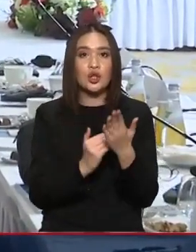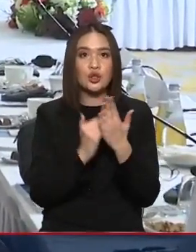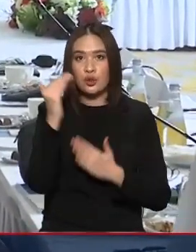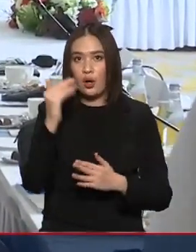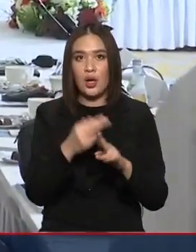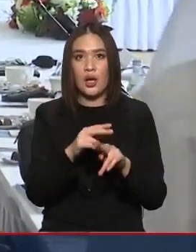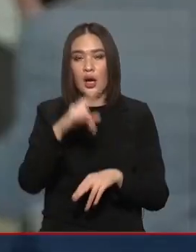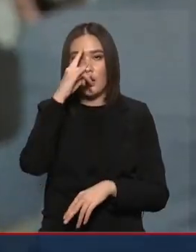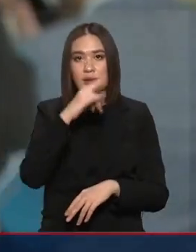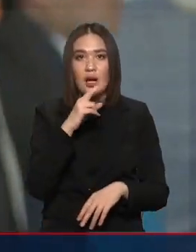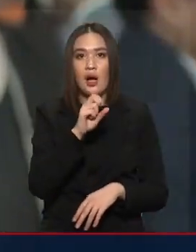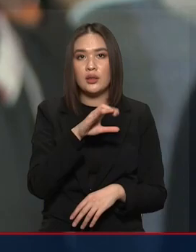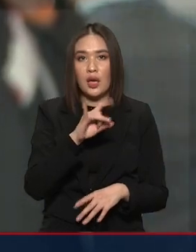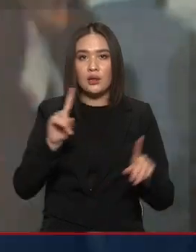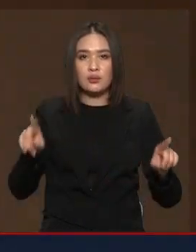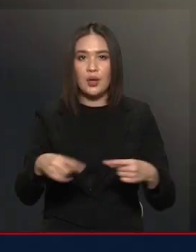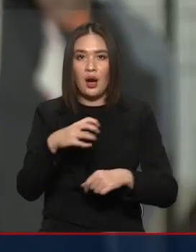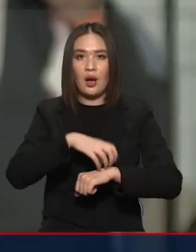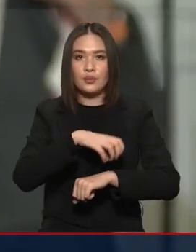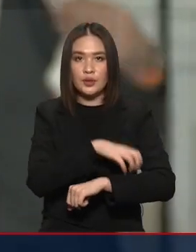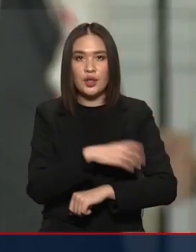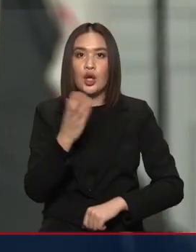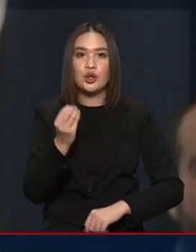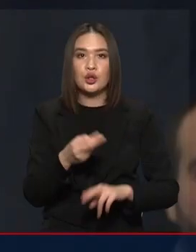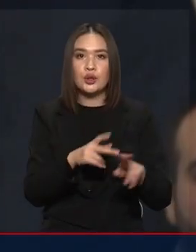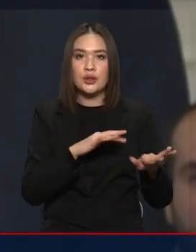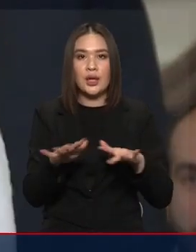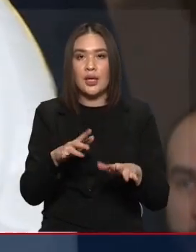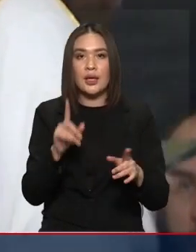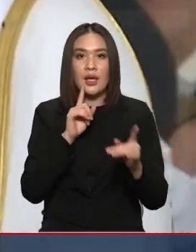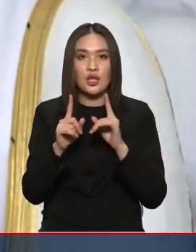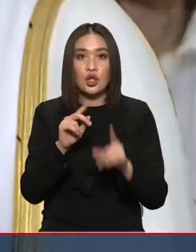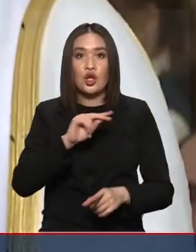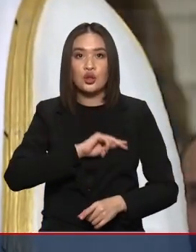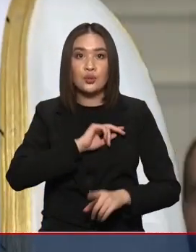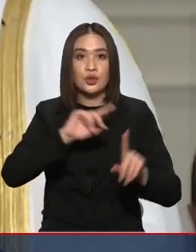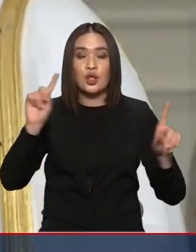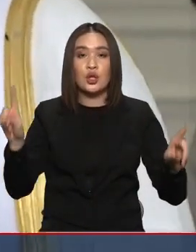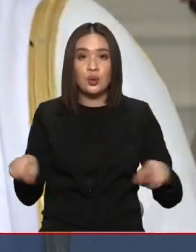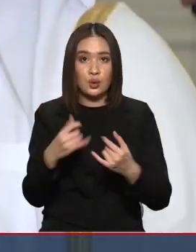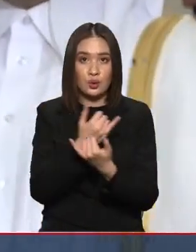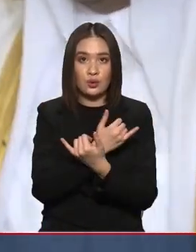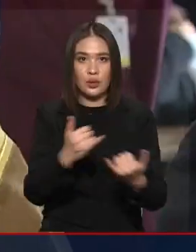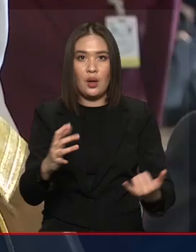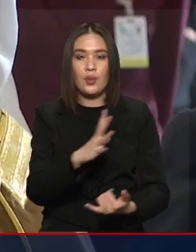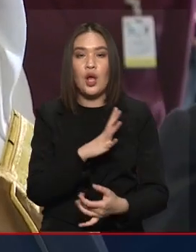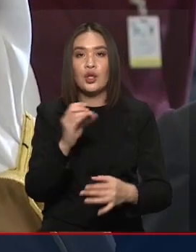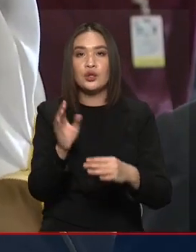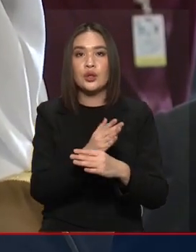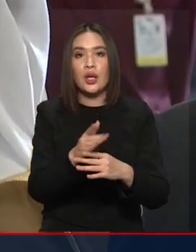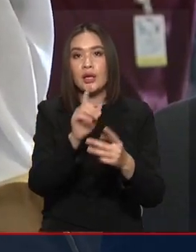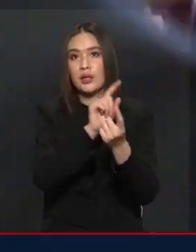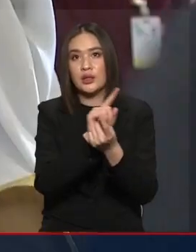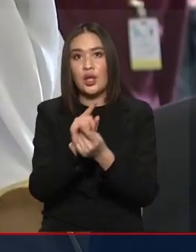деңгейдегі Қазақ-Қатар бірлескен комиссиясының және іскерлік кеңесінің жұмысын жандандыруды ұсынды. Бұдан бөлек кездесулер